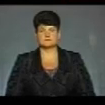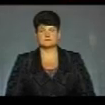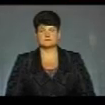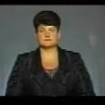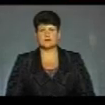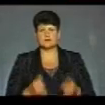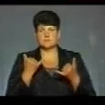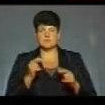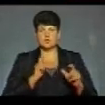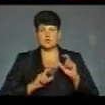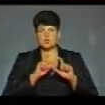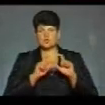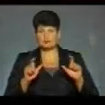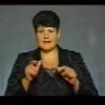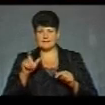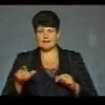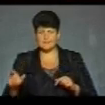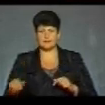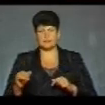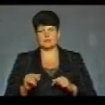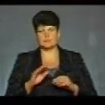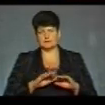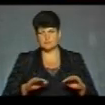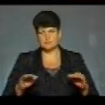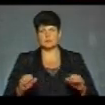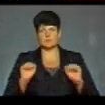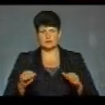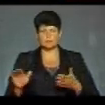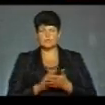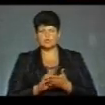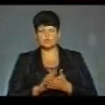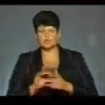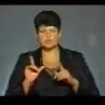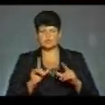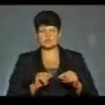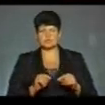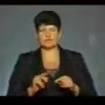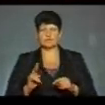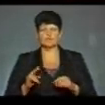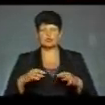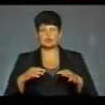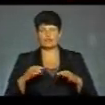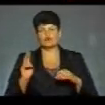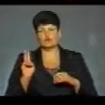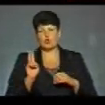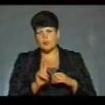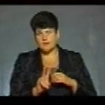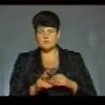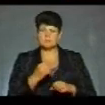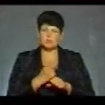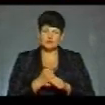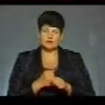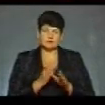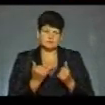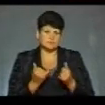Відтепер студенти та учні, які мають картку тернополянина, безкоштовно їздять у тролейбусах. Чи працює система, з'ясовували кореспонденти Суспільного.